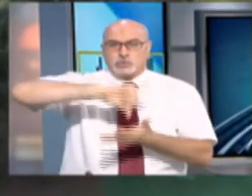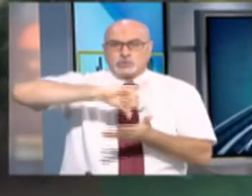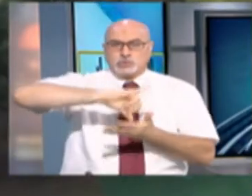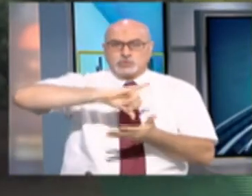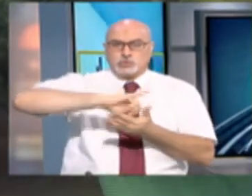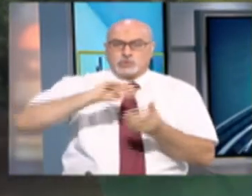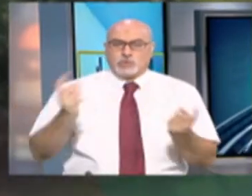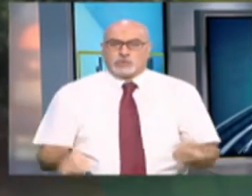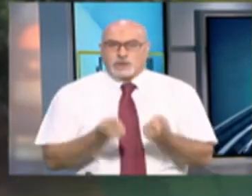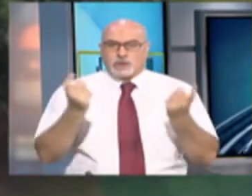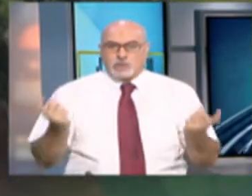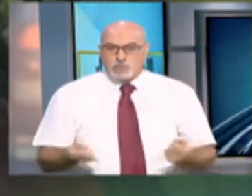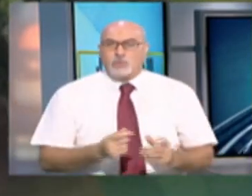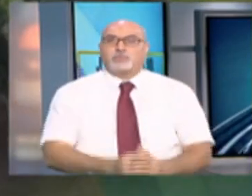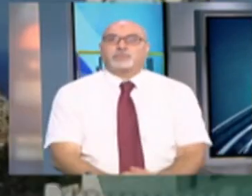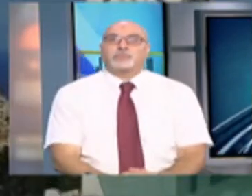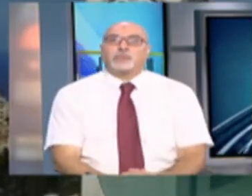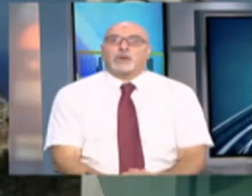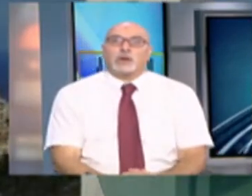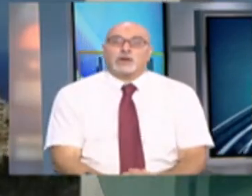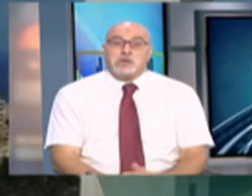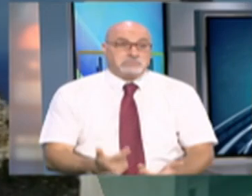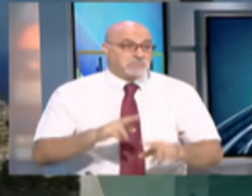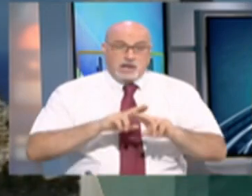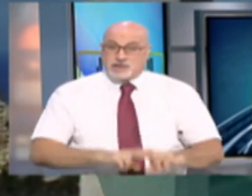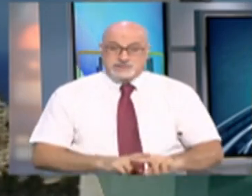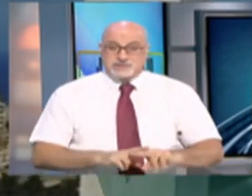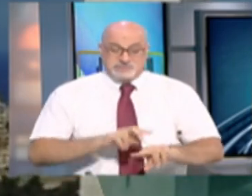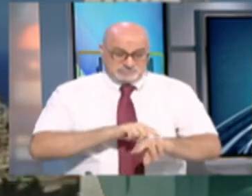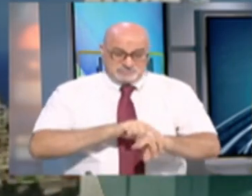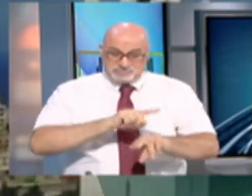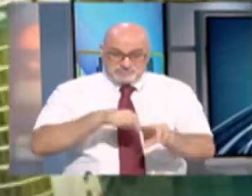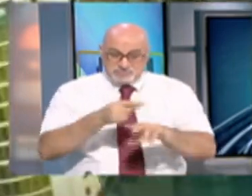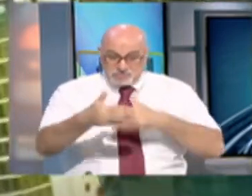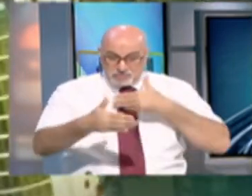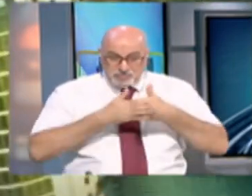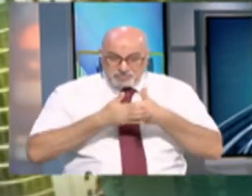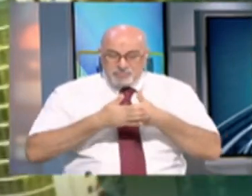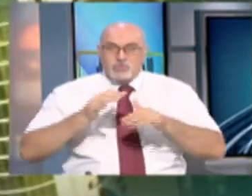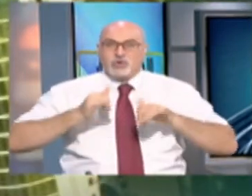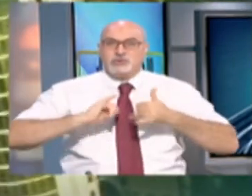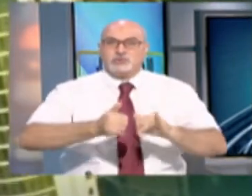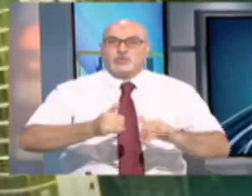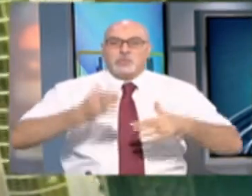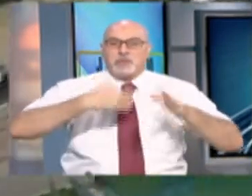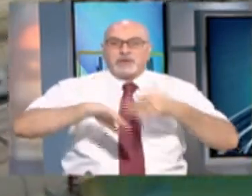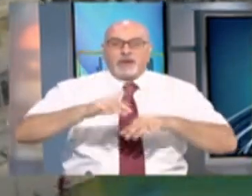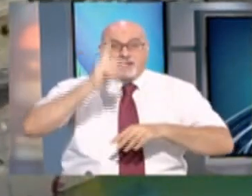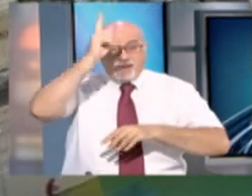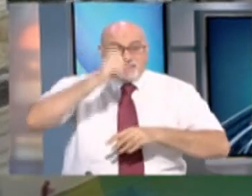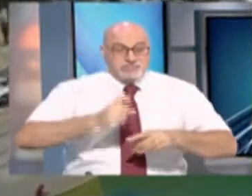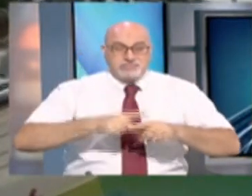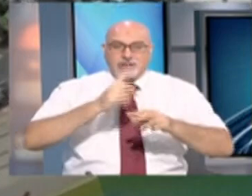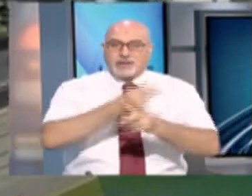للتدريب والتحضير. هي ساعات بل دقائق فقط لانطلاق موعد ألعاب البحر الأبيض المتوسط